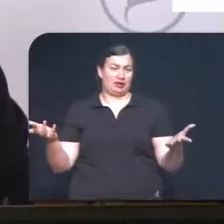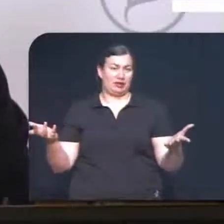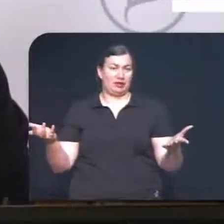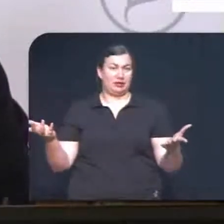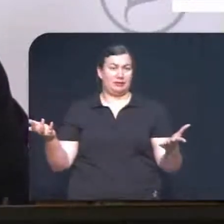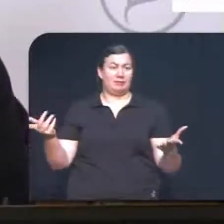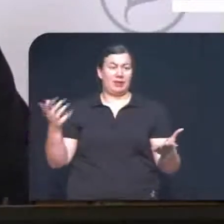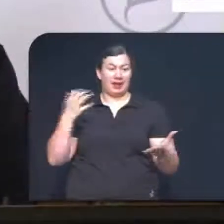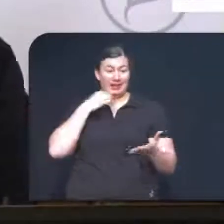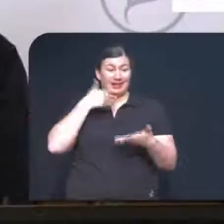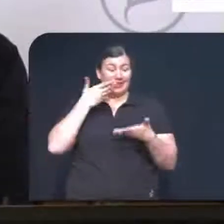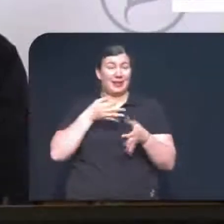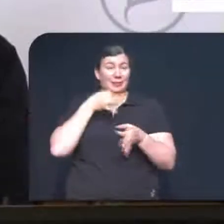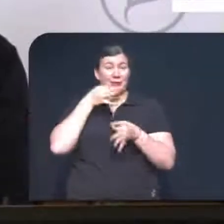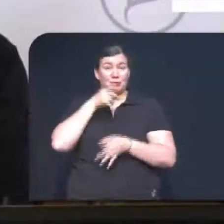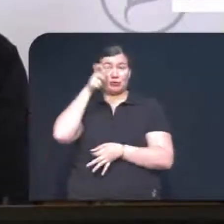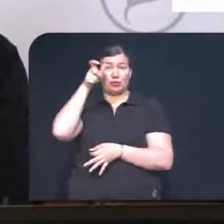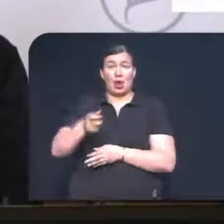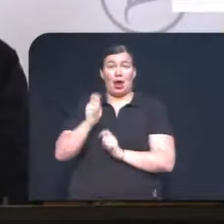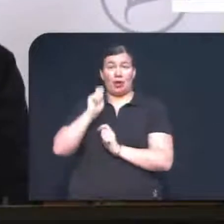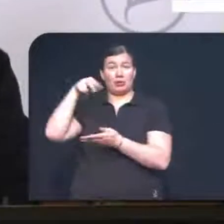gibt es einen Antragsteller